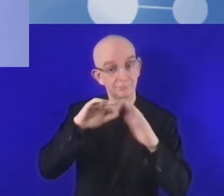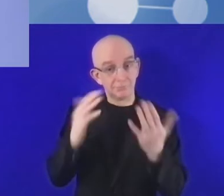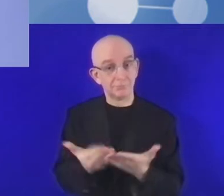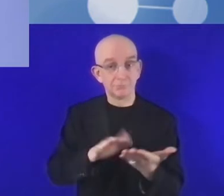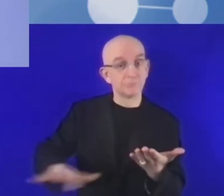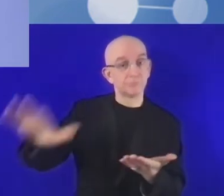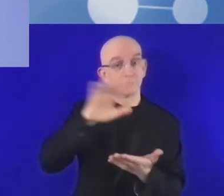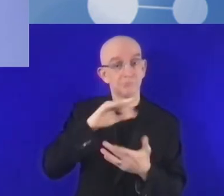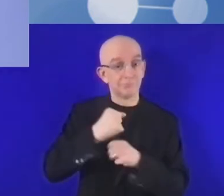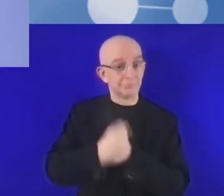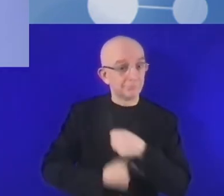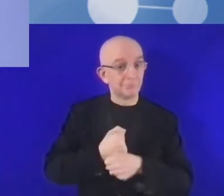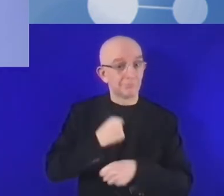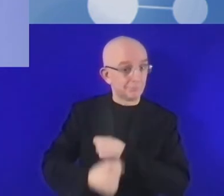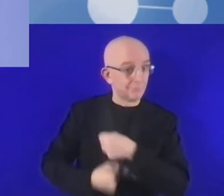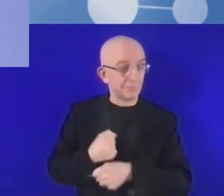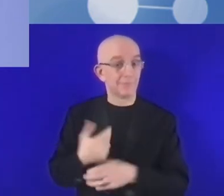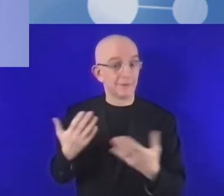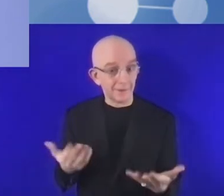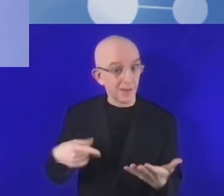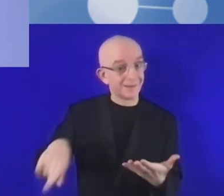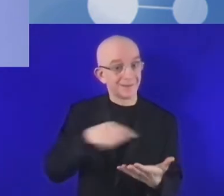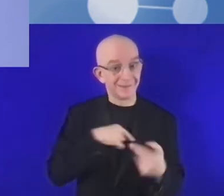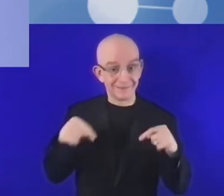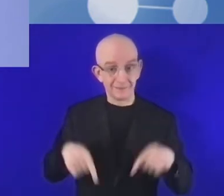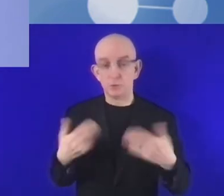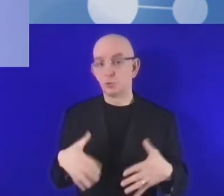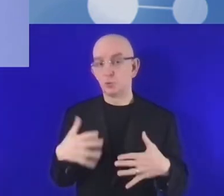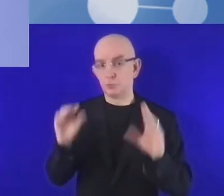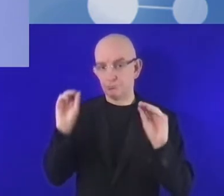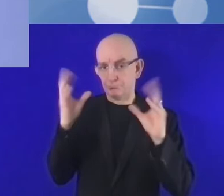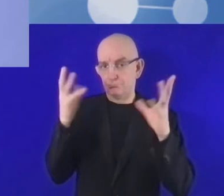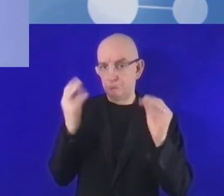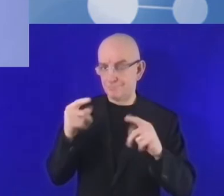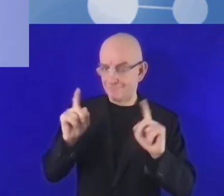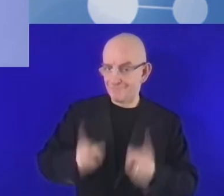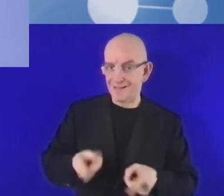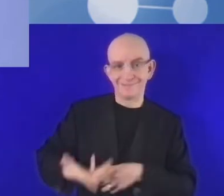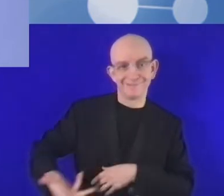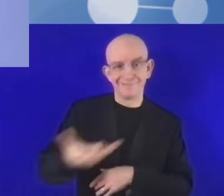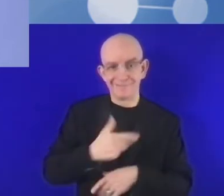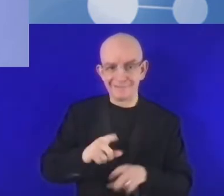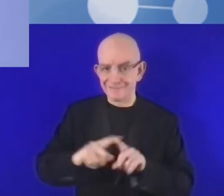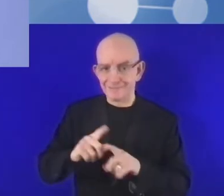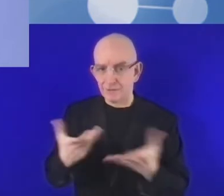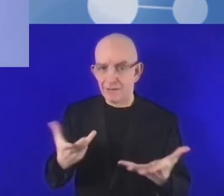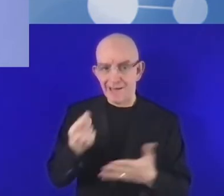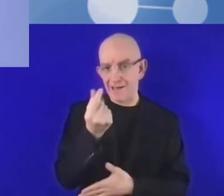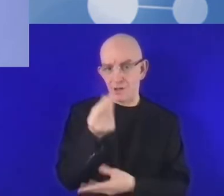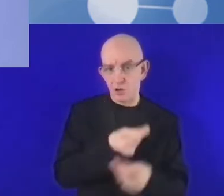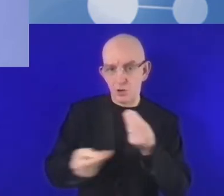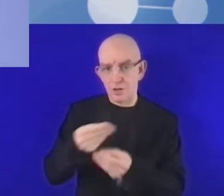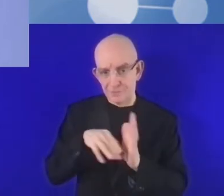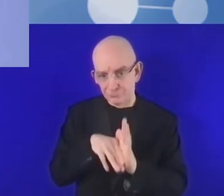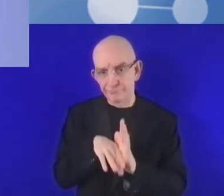我们每年提供770亿欧元的融资。 我觉